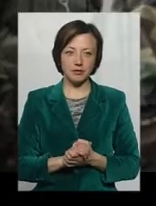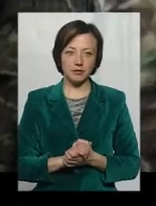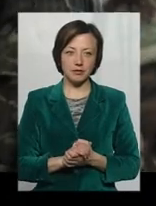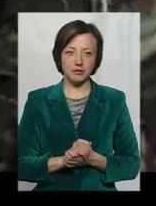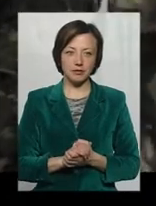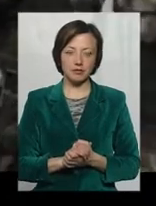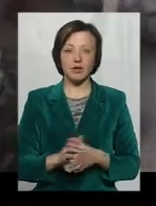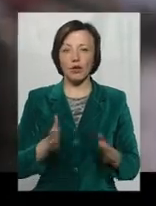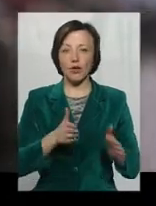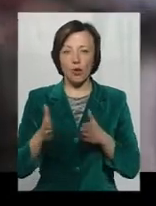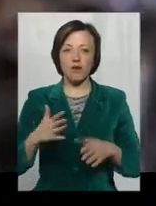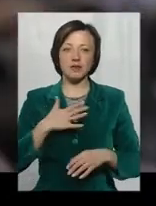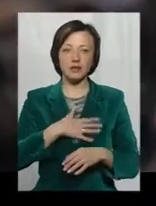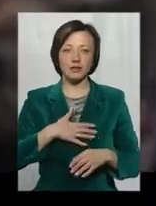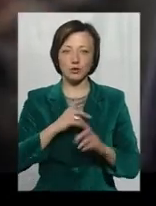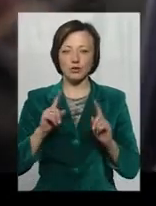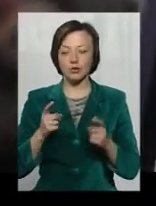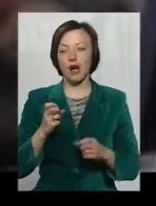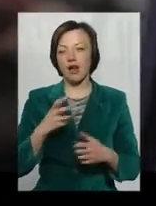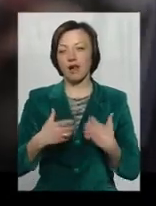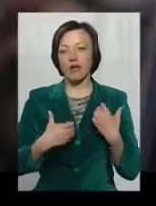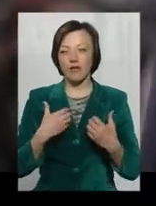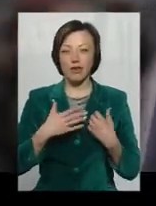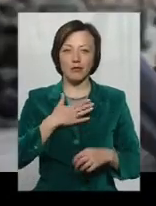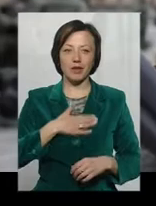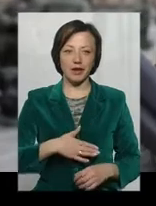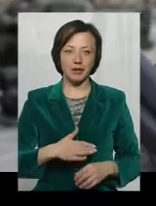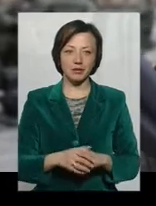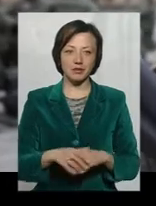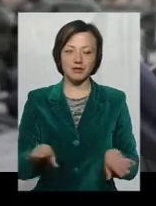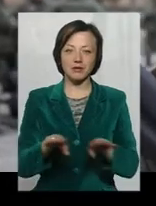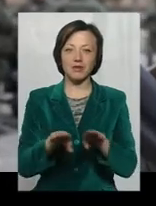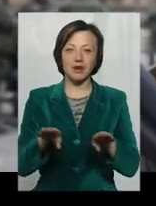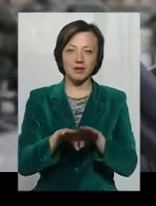Хлопці готові, схвильовані дуже, але хвилювання таке приємне, ніби